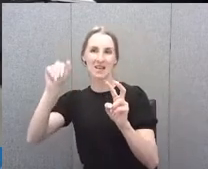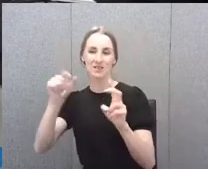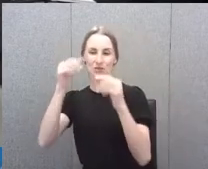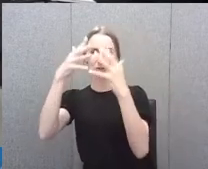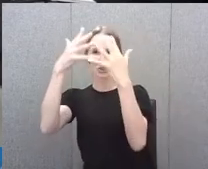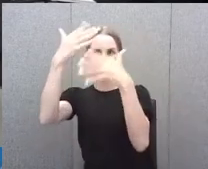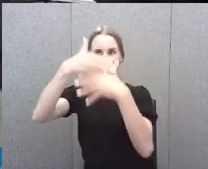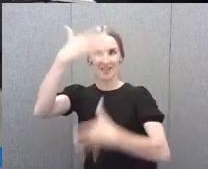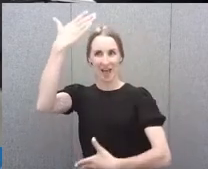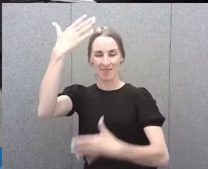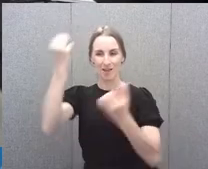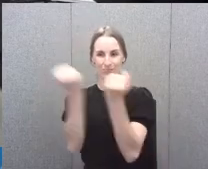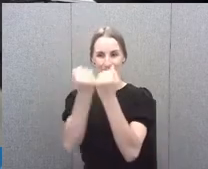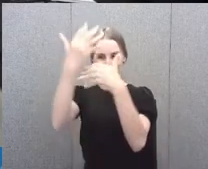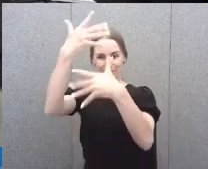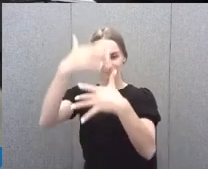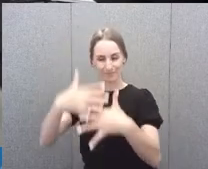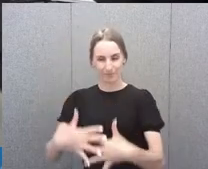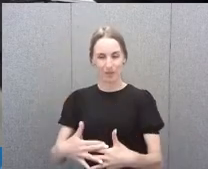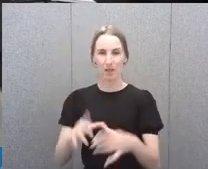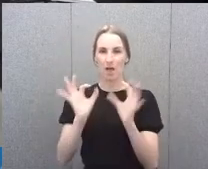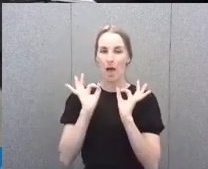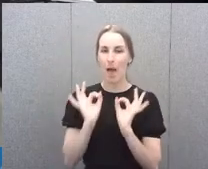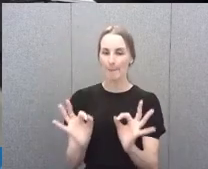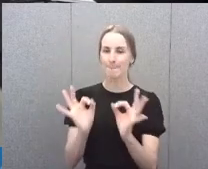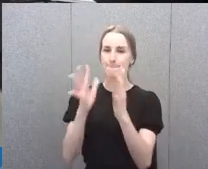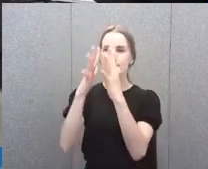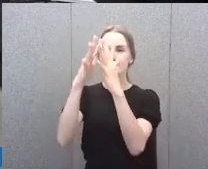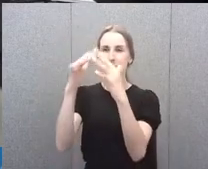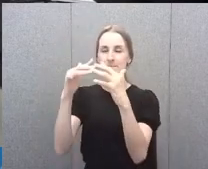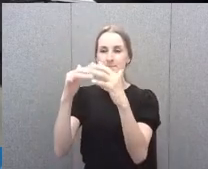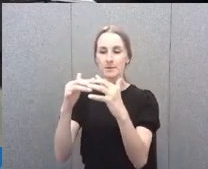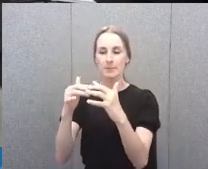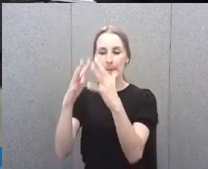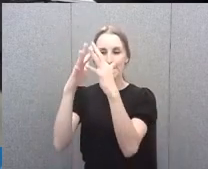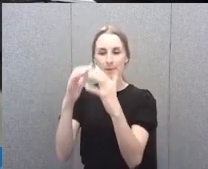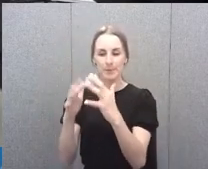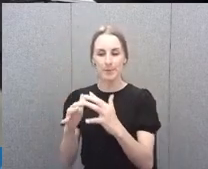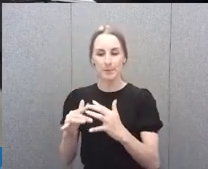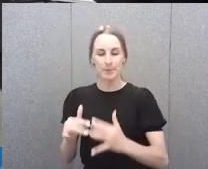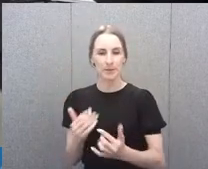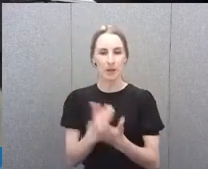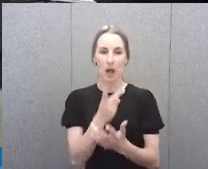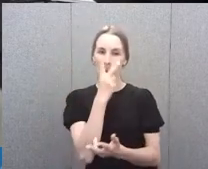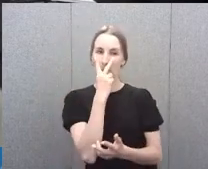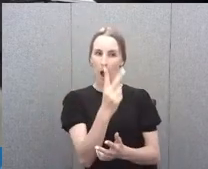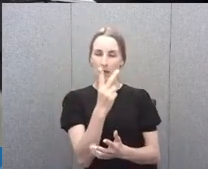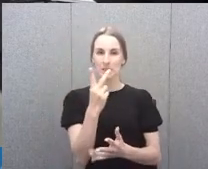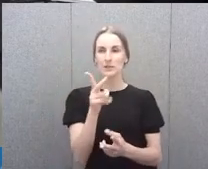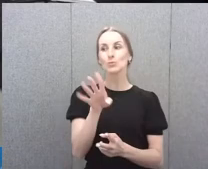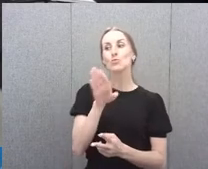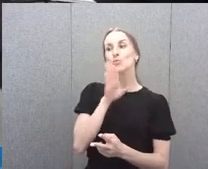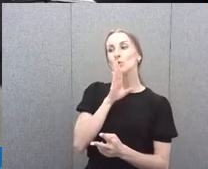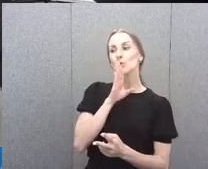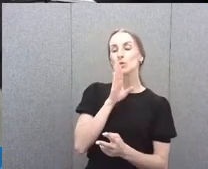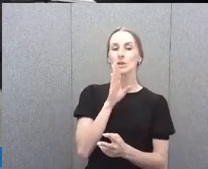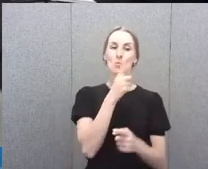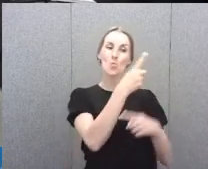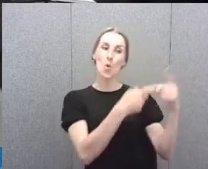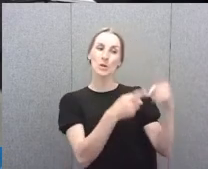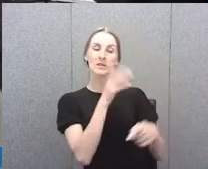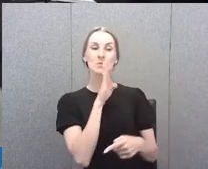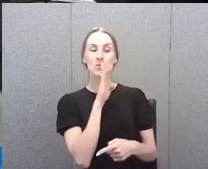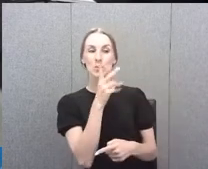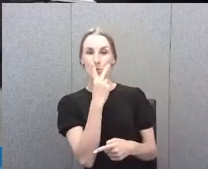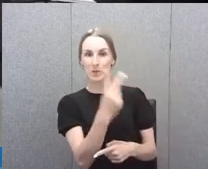доказывает, что эта берлинская стена уже рушится, крошится, если можно так сказать, и уже